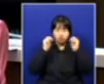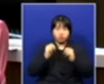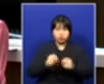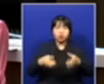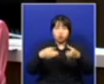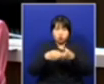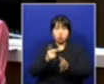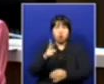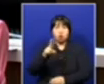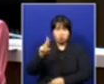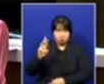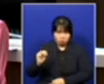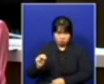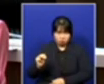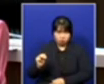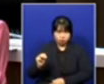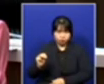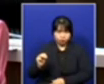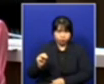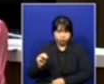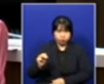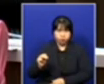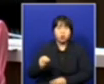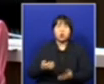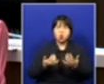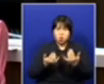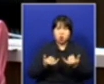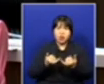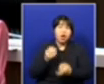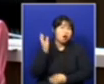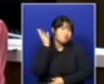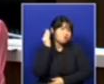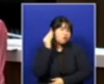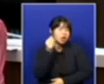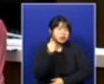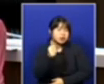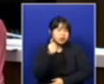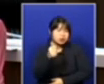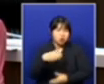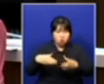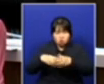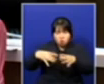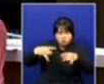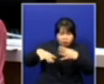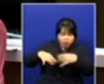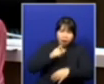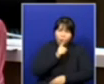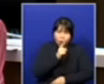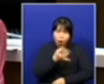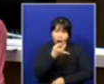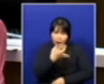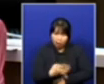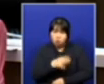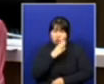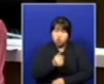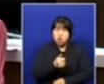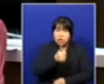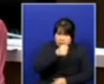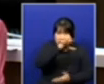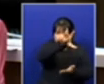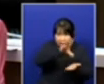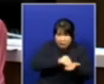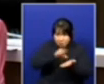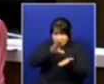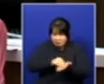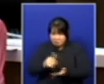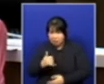คณะรัฐมนตรีครับวันนี้หัดเป็นผู้ฟังที่ดีครับฝ่ายค้านตำหนิติเตียนอะไรก็อันไหนดีก็เอากลับไปแก้ไม่ใช่สวนทุก